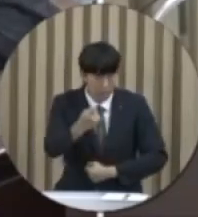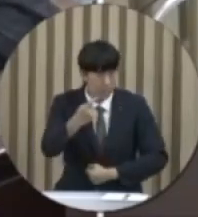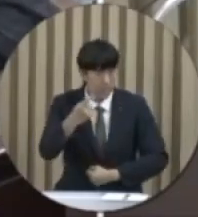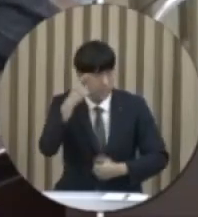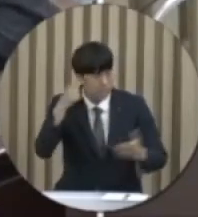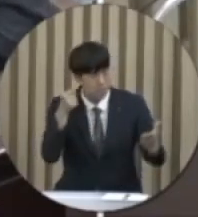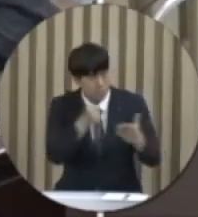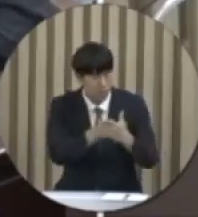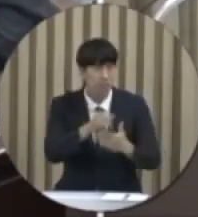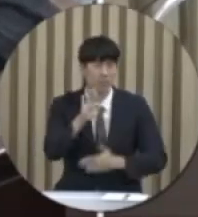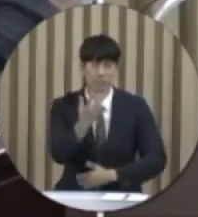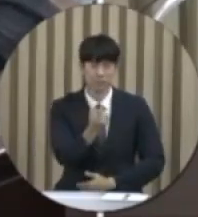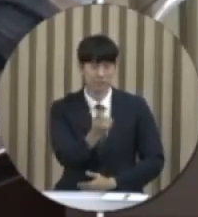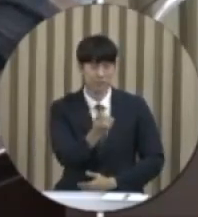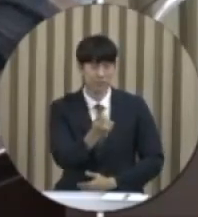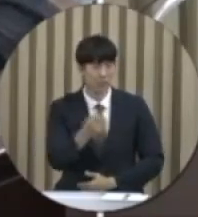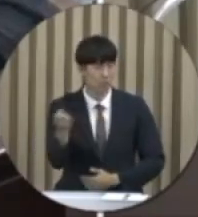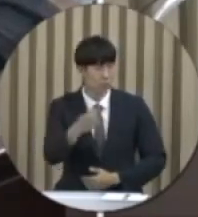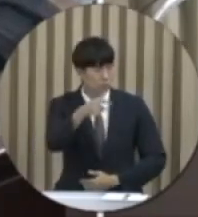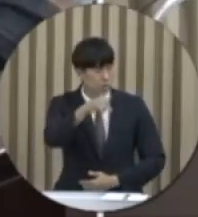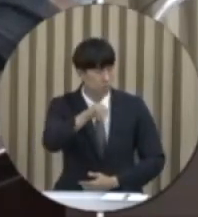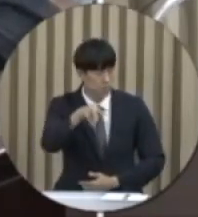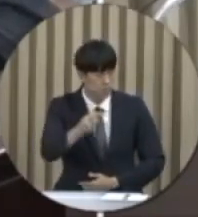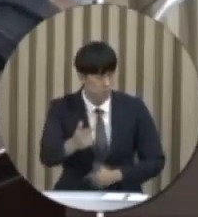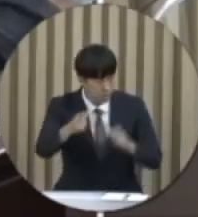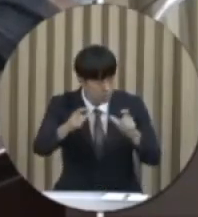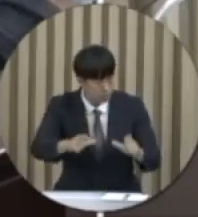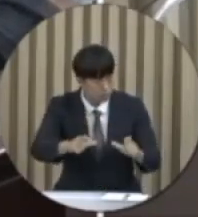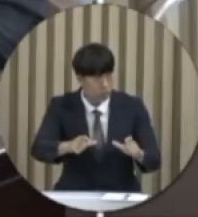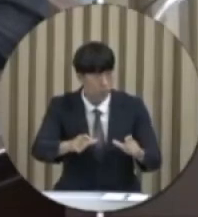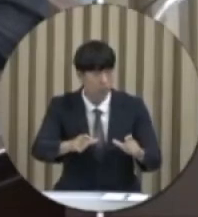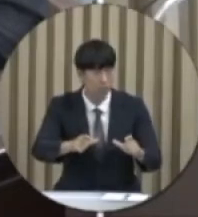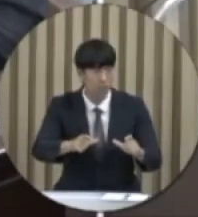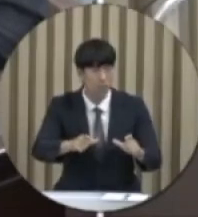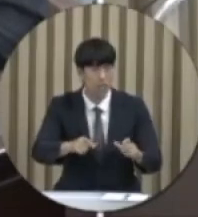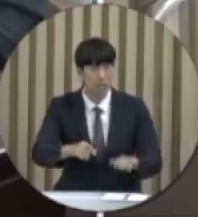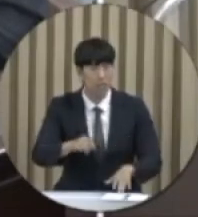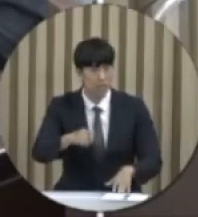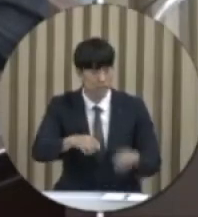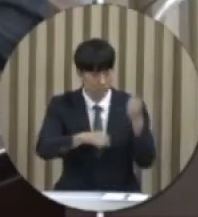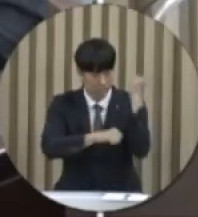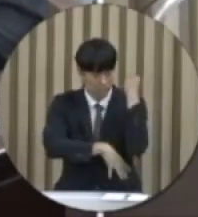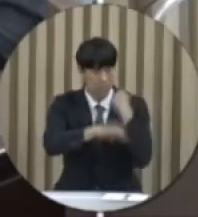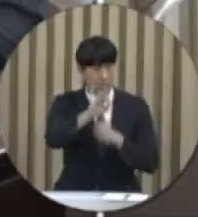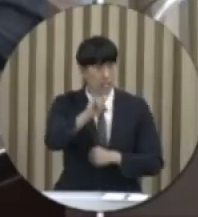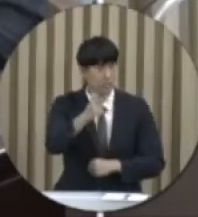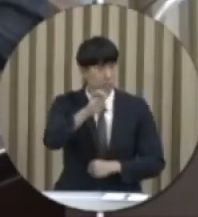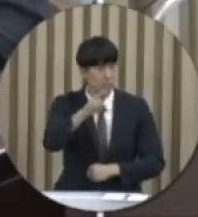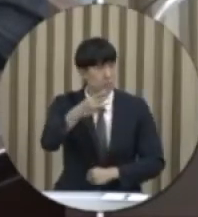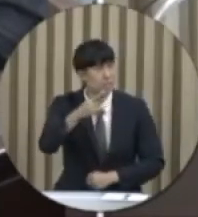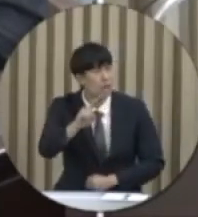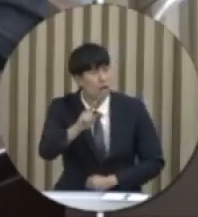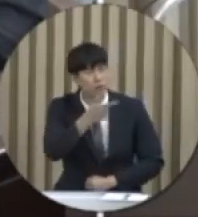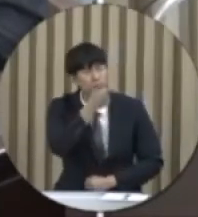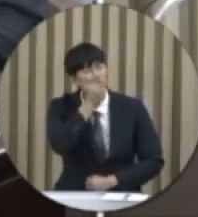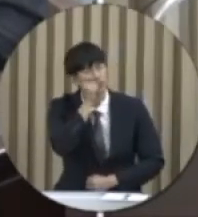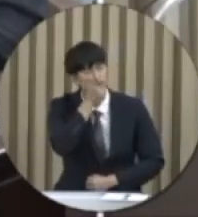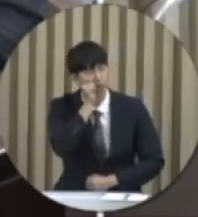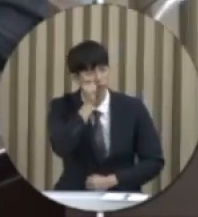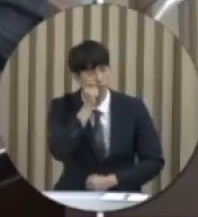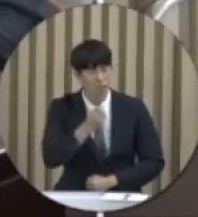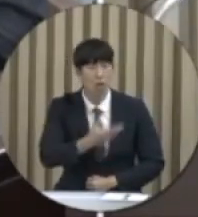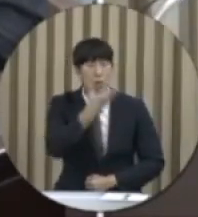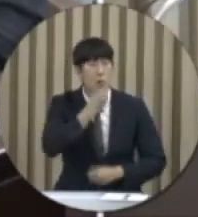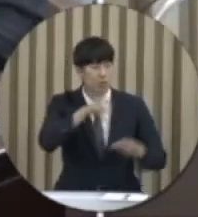생각이 듭니다. 그리고 기산지구의 기반에 대한 인프라는 한없이 부족합니다.